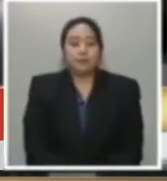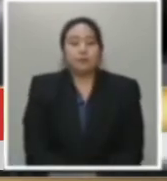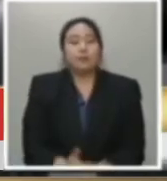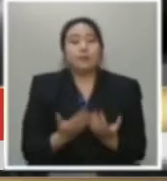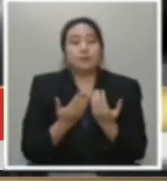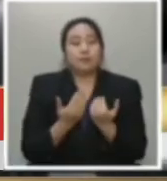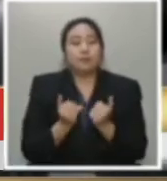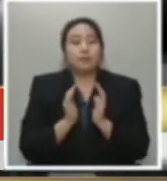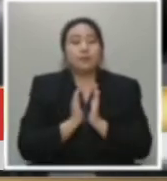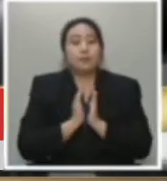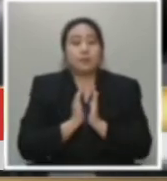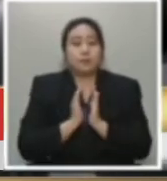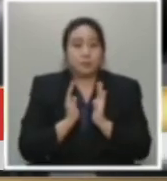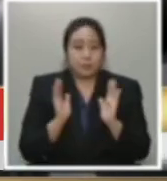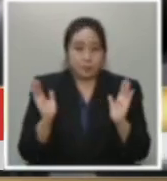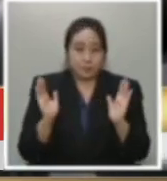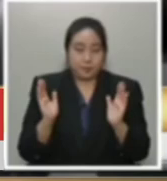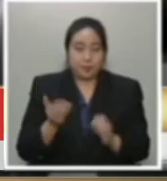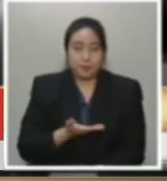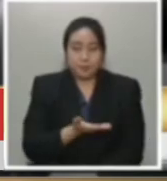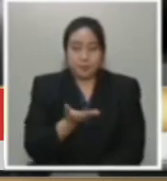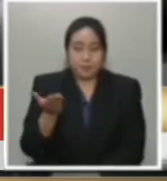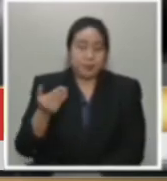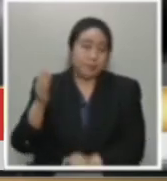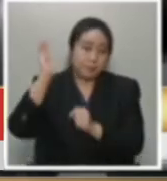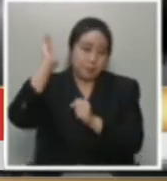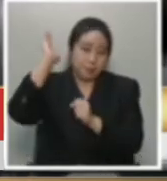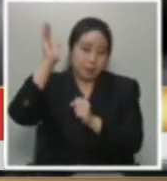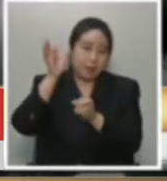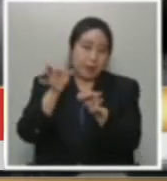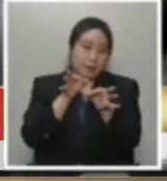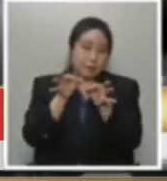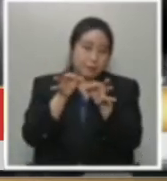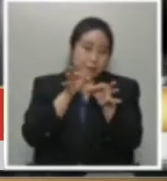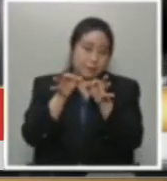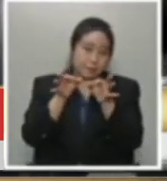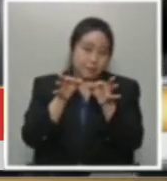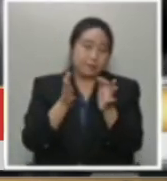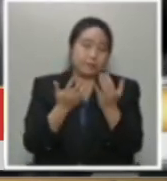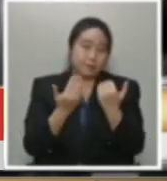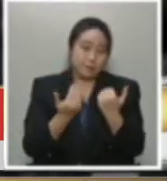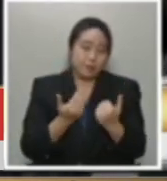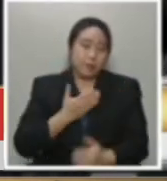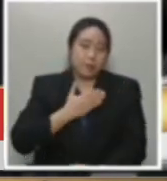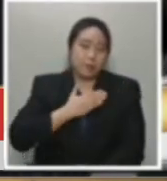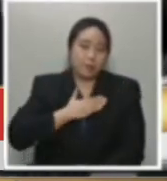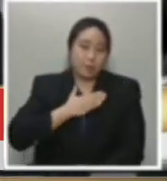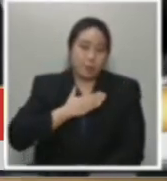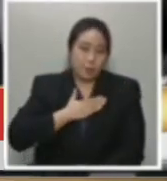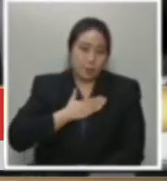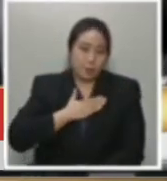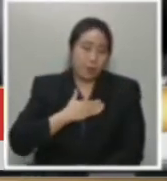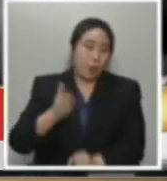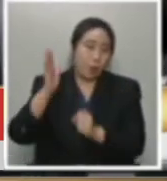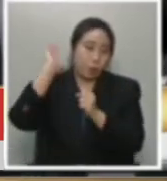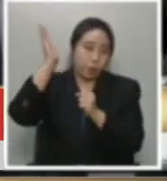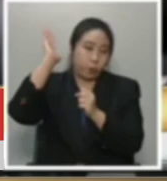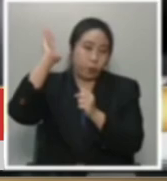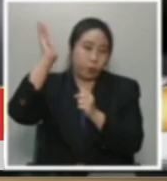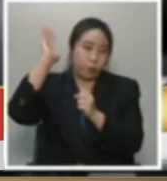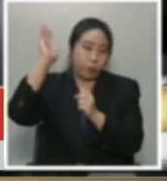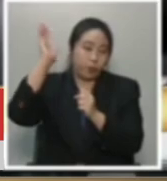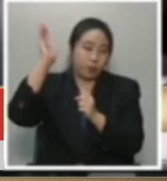ขอบคุณทางท่านคณะที่มาชี้แจงเนื่องจากในส่วนของที่ผมได้อภิปรายไปเมื่